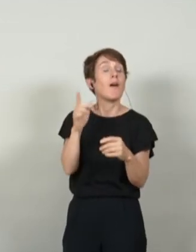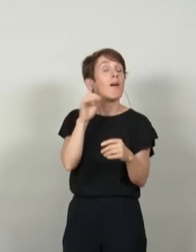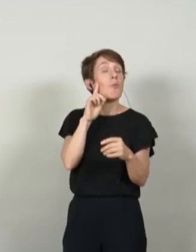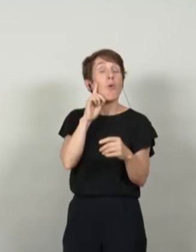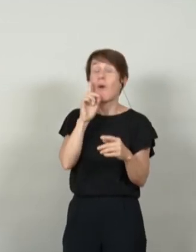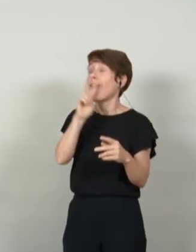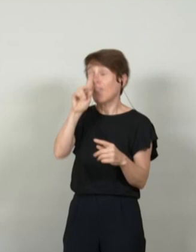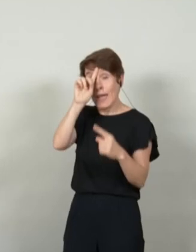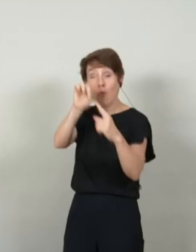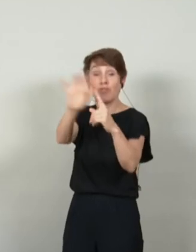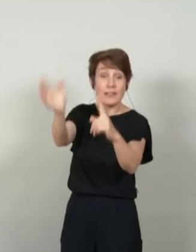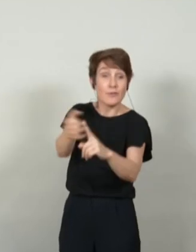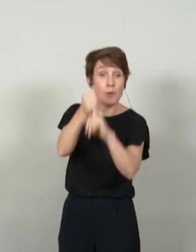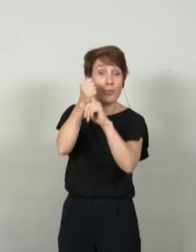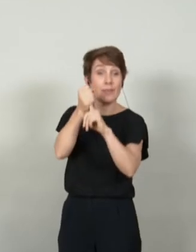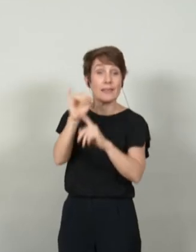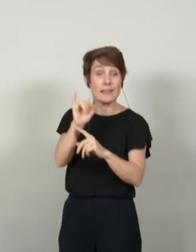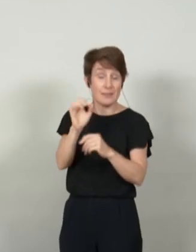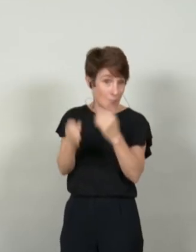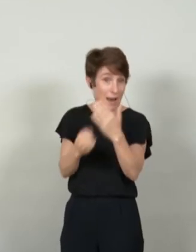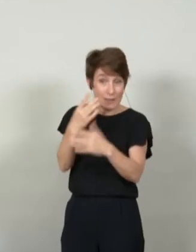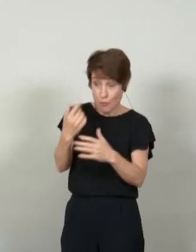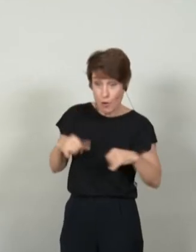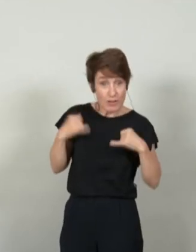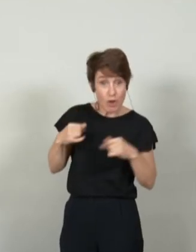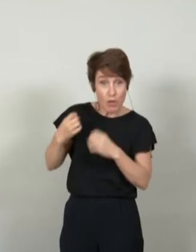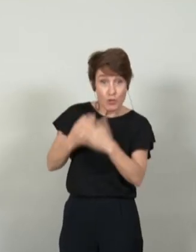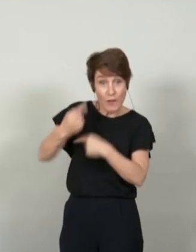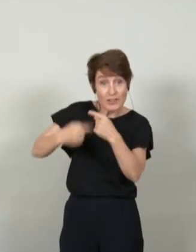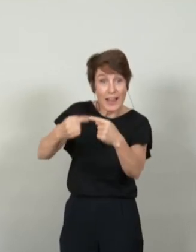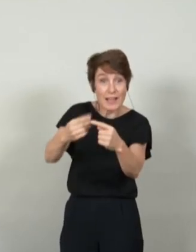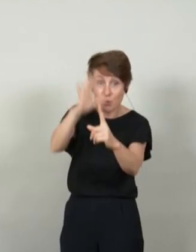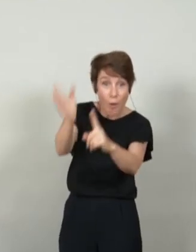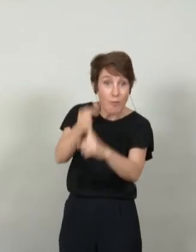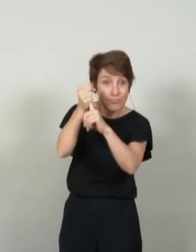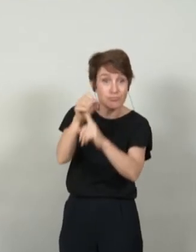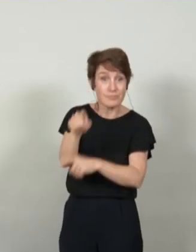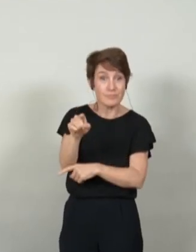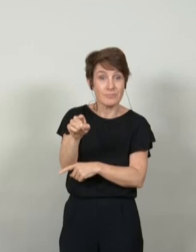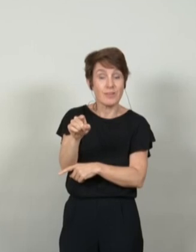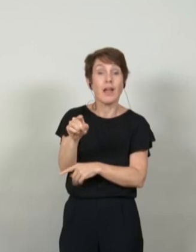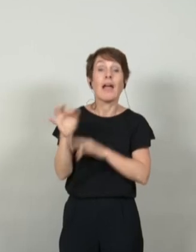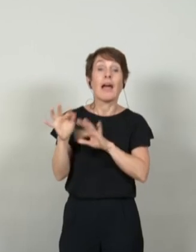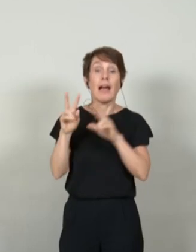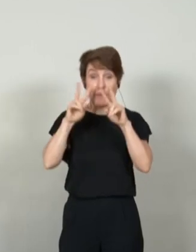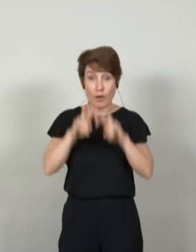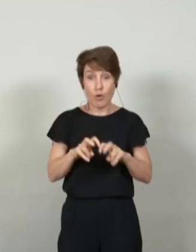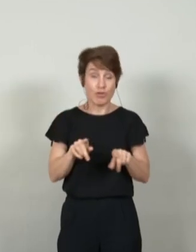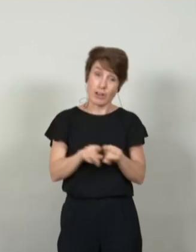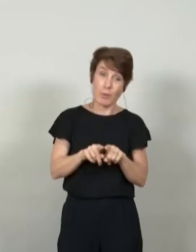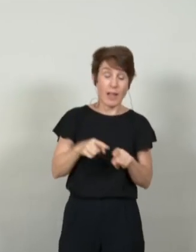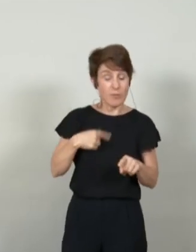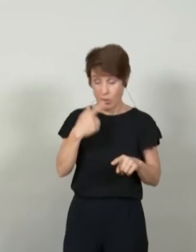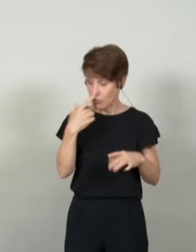finalement on veut mobiliser la nouvelle génération c'est ça qui est extrêmement important au niveau de la recherche je regrette aussi j'ai pas